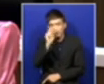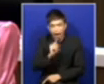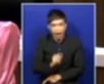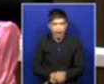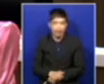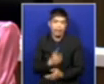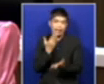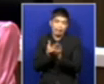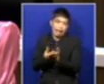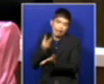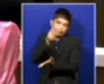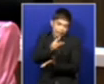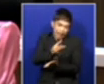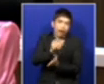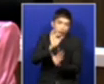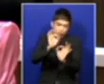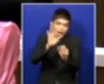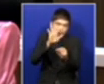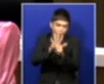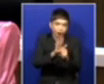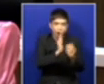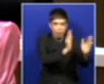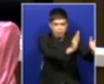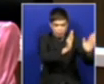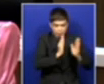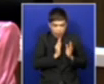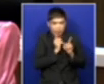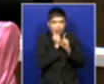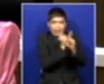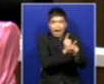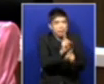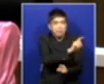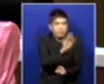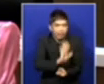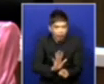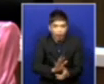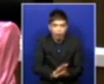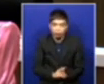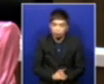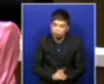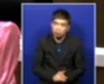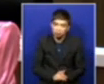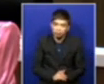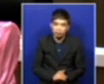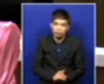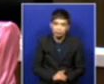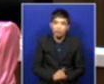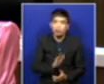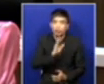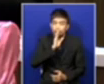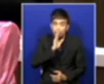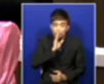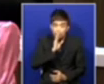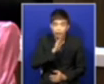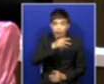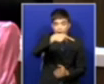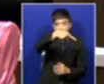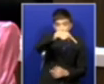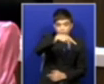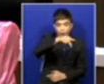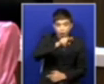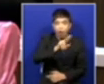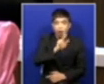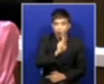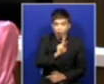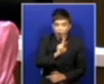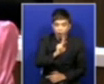ให้ท่วนทีแล้วท่านประธานที่เคารพครับประเด็นก็คือว่าพอท่านรวบพรกฉุกเฉินไปไว้ในมือคนเดียว